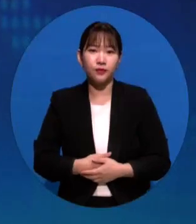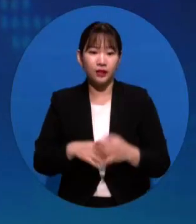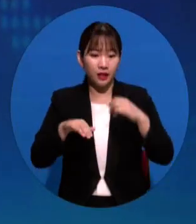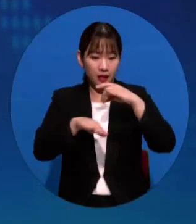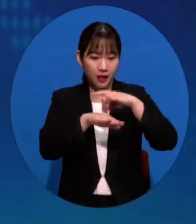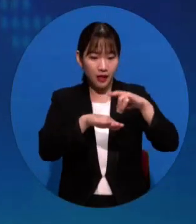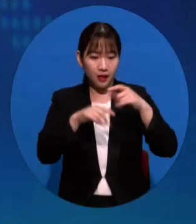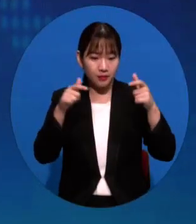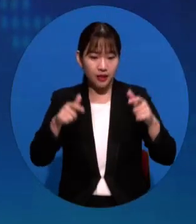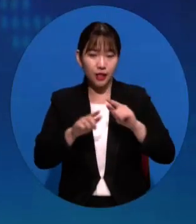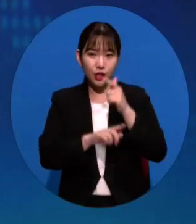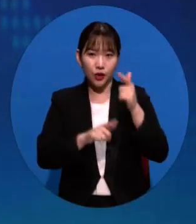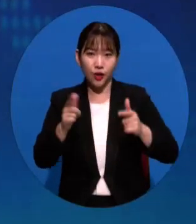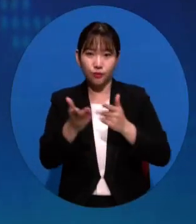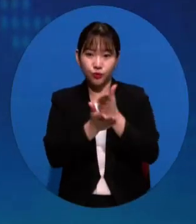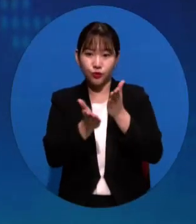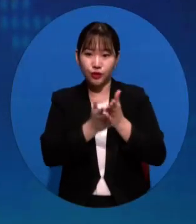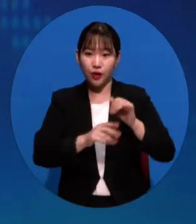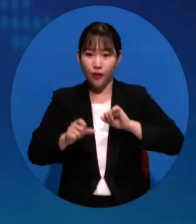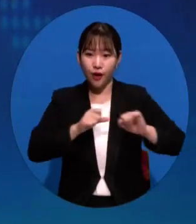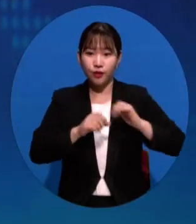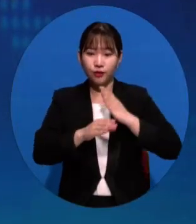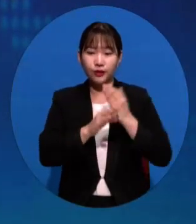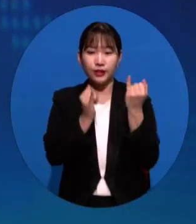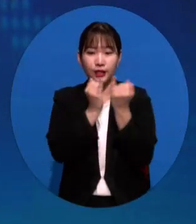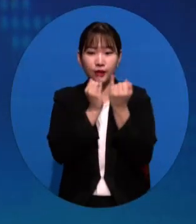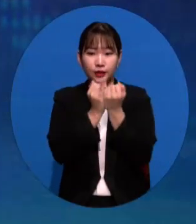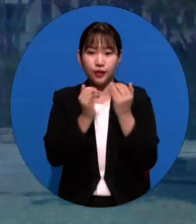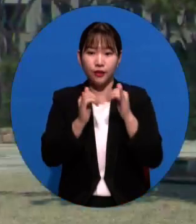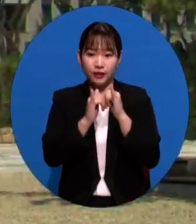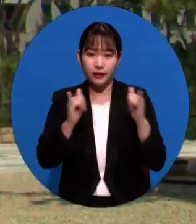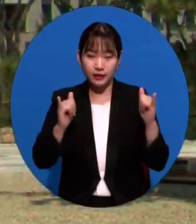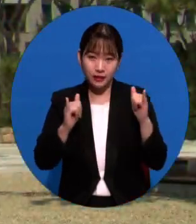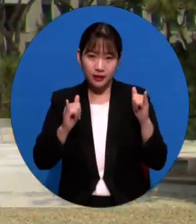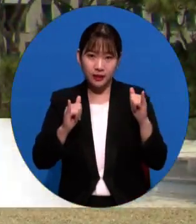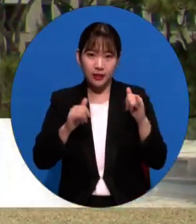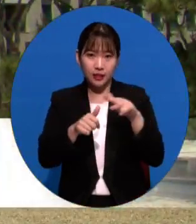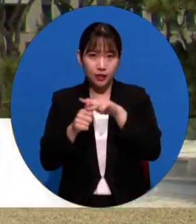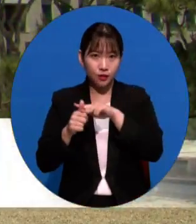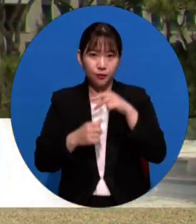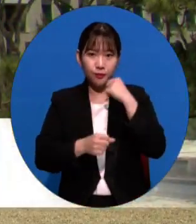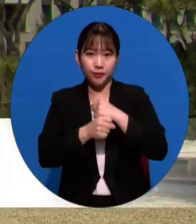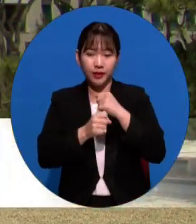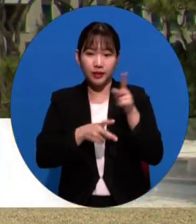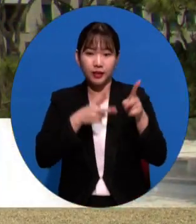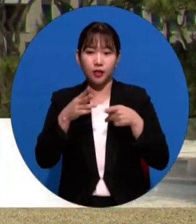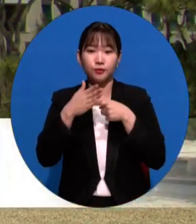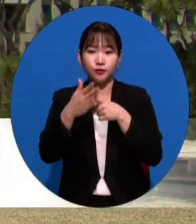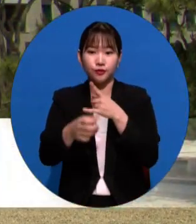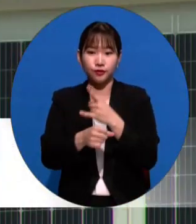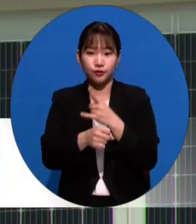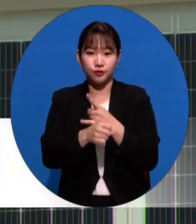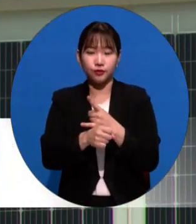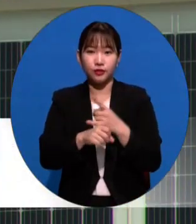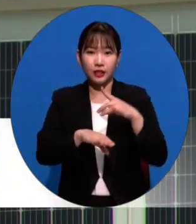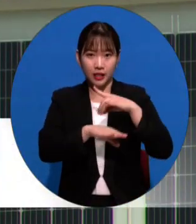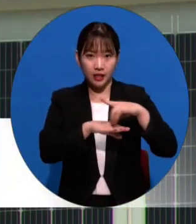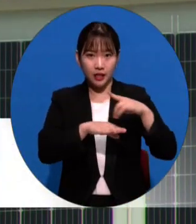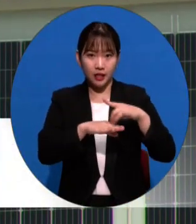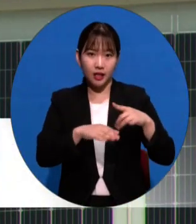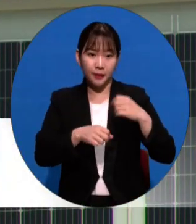해남군이 지역의 다양한 분야에서 활약하고 있는 여성인재 데이터베이스를 구축하는 사업을 추진합니다 해남군은